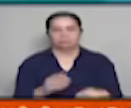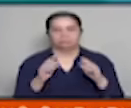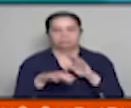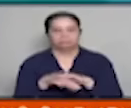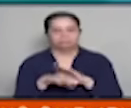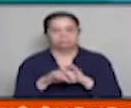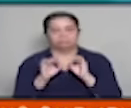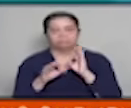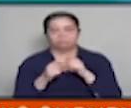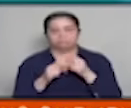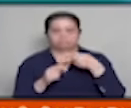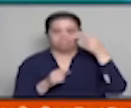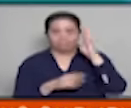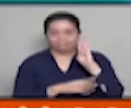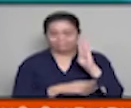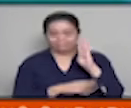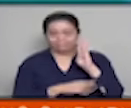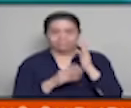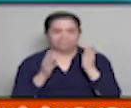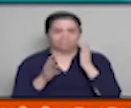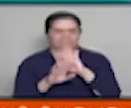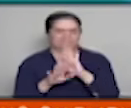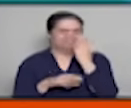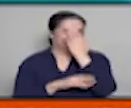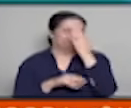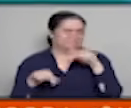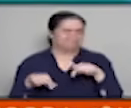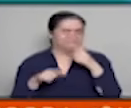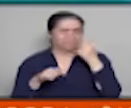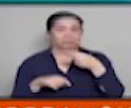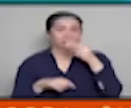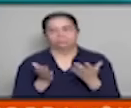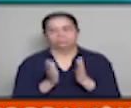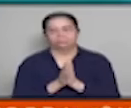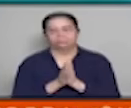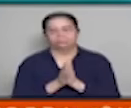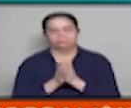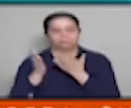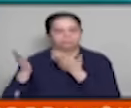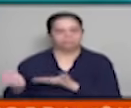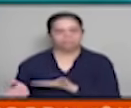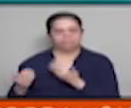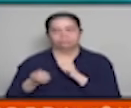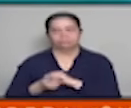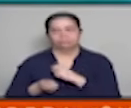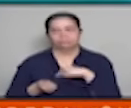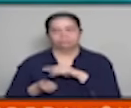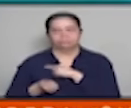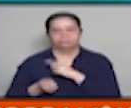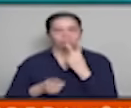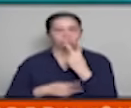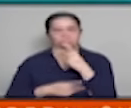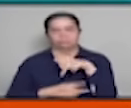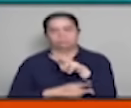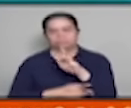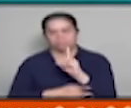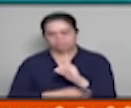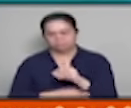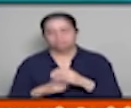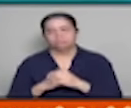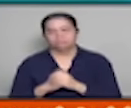Mabala, kapag kayo po ay may high blood, siguro huwag niyo munang panoorin to kasi ma-high blood po kayo. Andito po sa ating studio ngayon, dalawa po silang